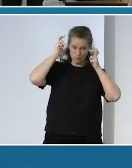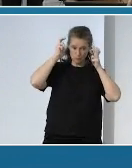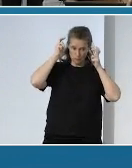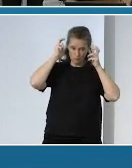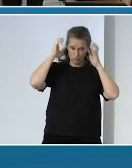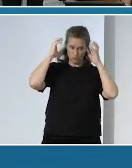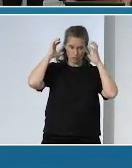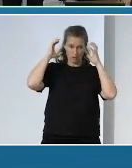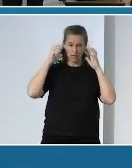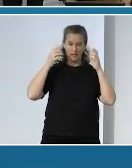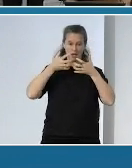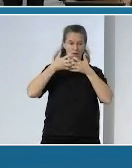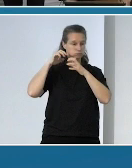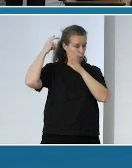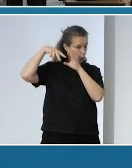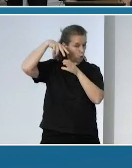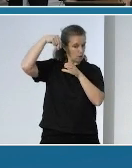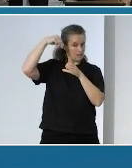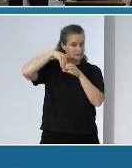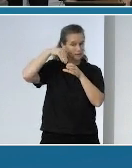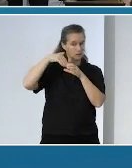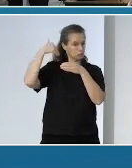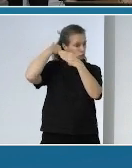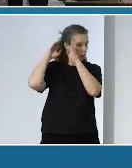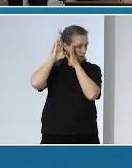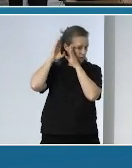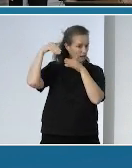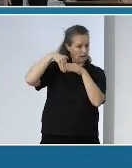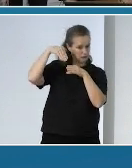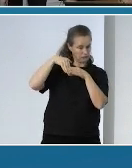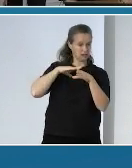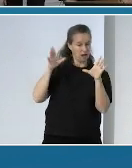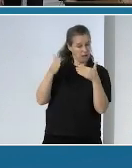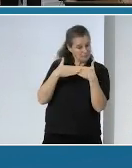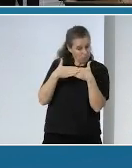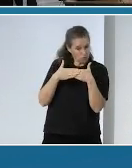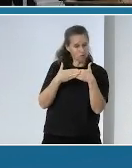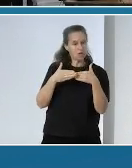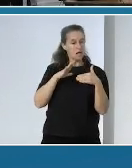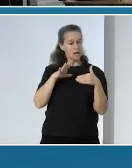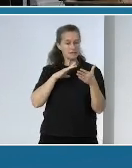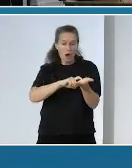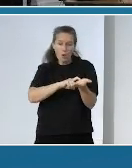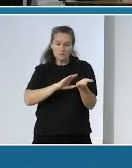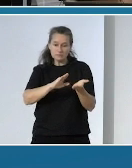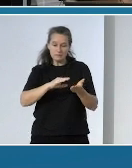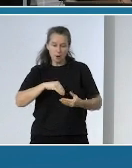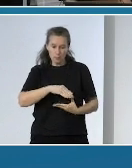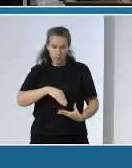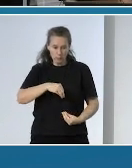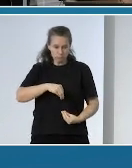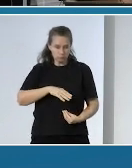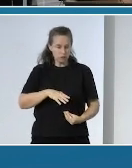l'organe vestibulaire et de la cochlée dans l'oreille interne. Et on a la même origine embryonnaire.